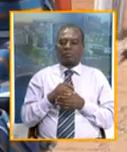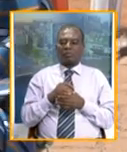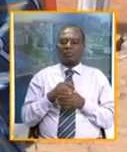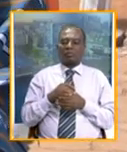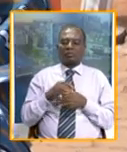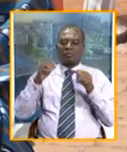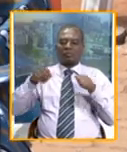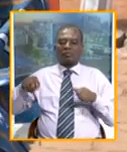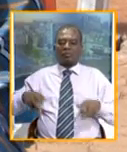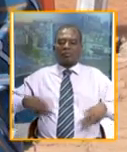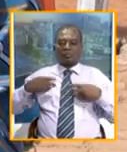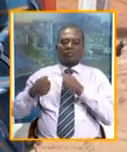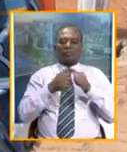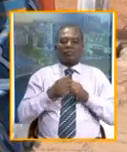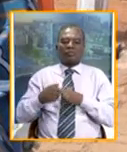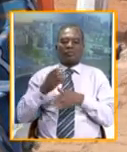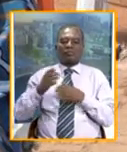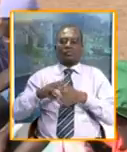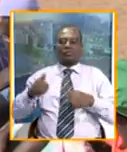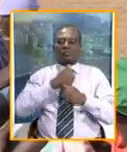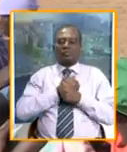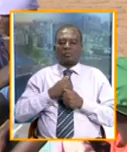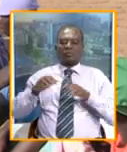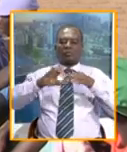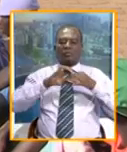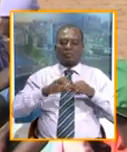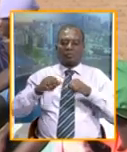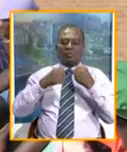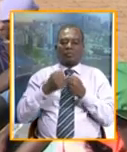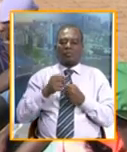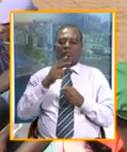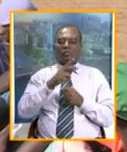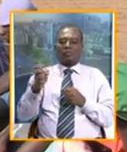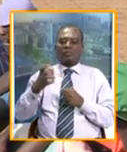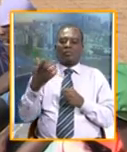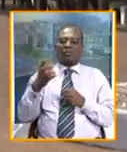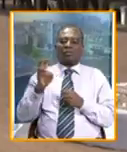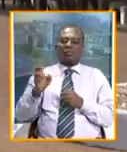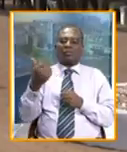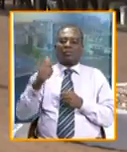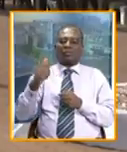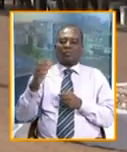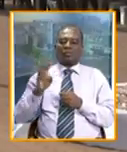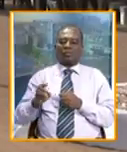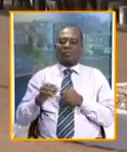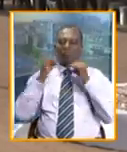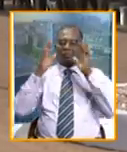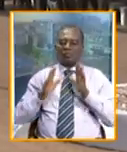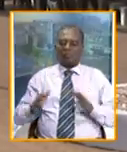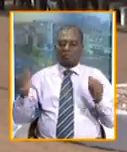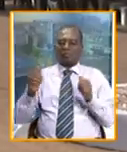vivre ensemble, partager l'amour, la paix, la cohésion sociale. 216 jeunes Ivoiriens issus de